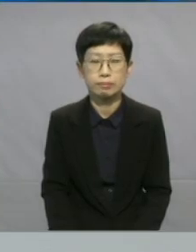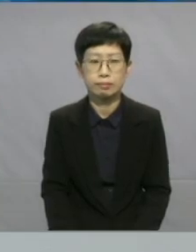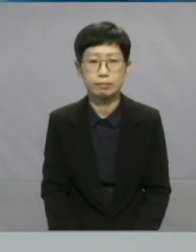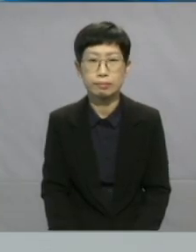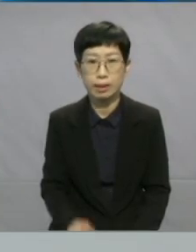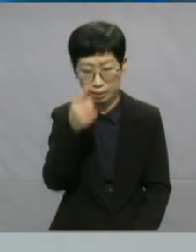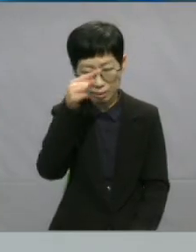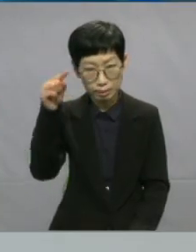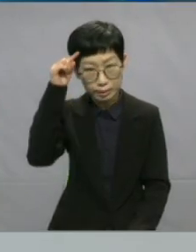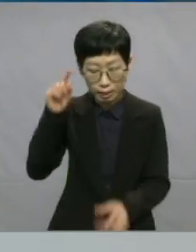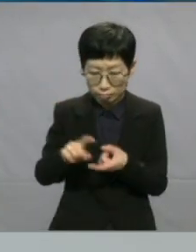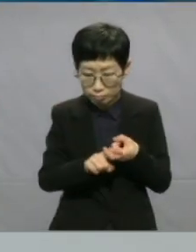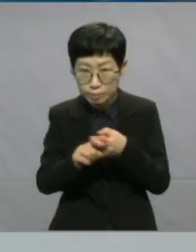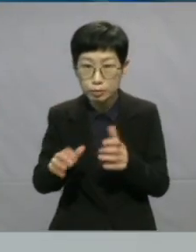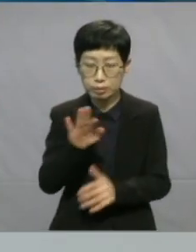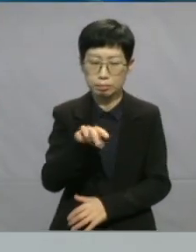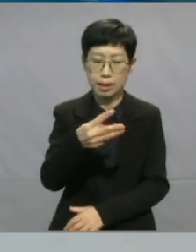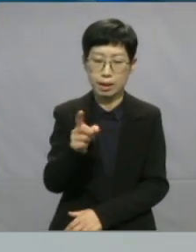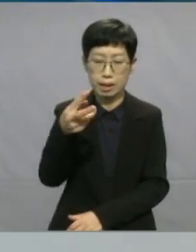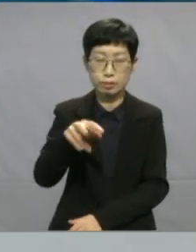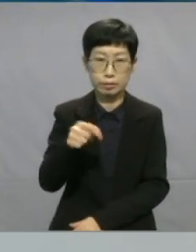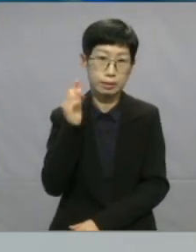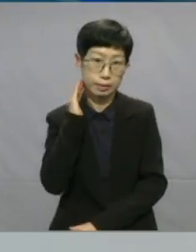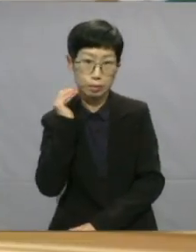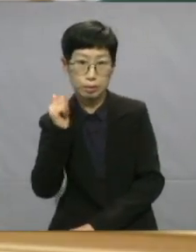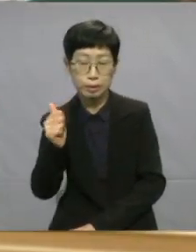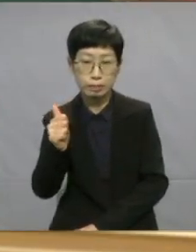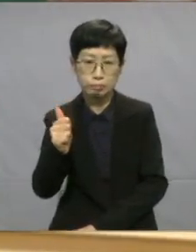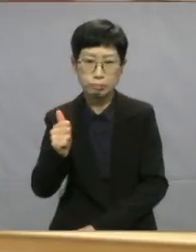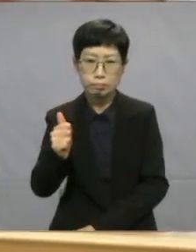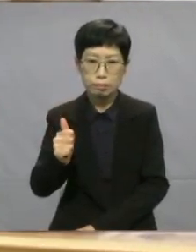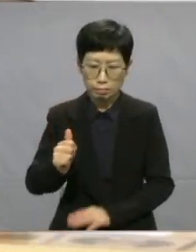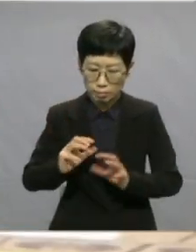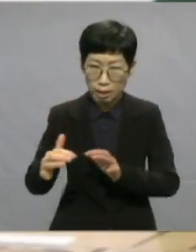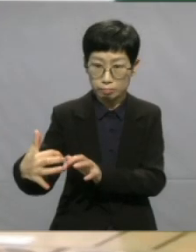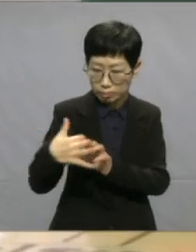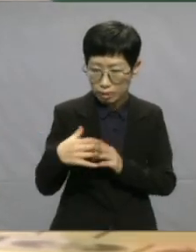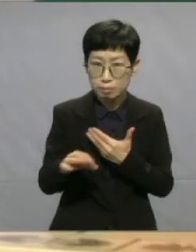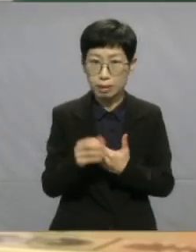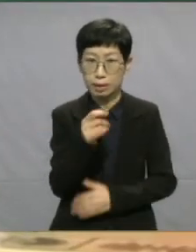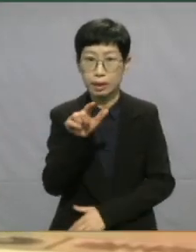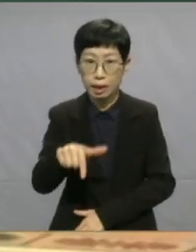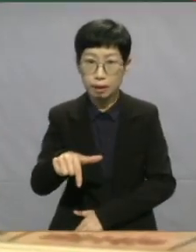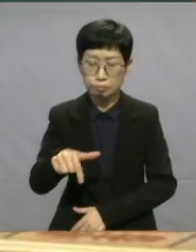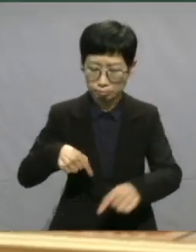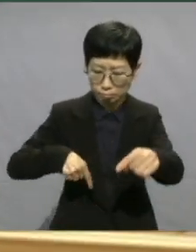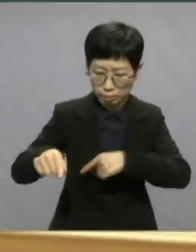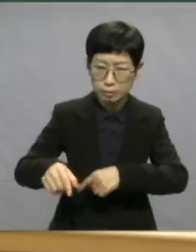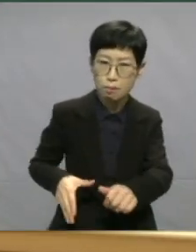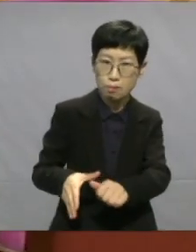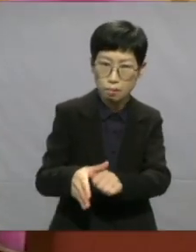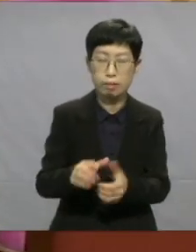러시아의 맹방인 벨라루스의 루카센코 대통령이 자국 침략 시 핵무기 대응을 경고했다고 타스 통신이